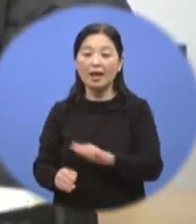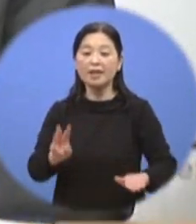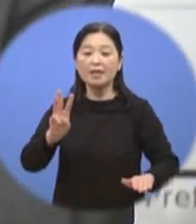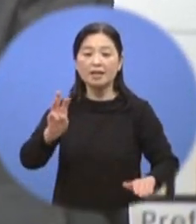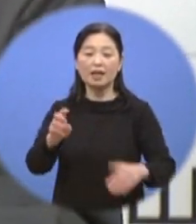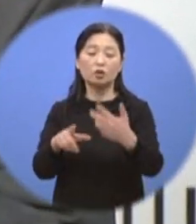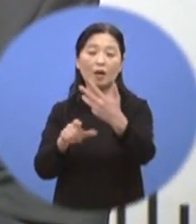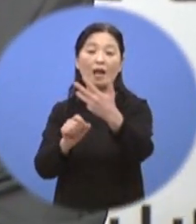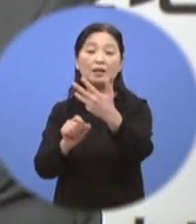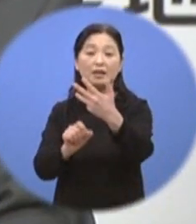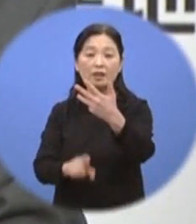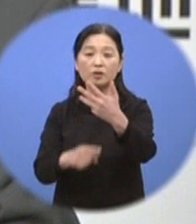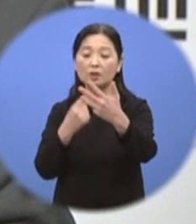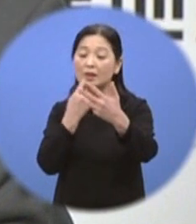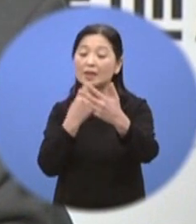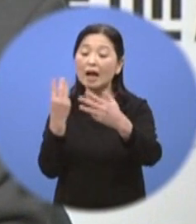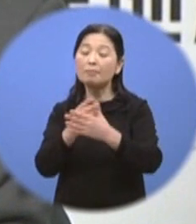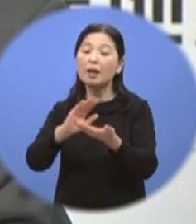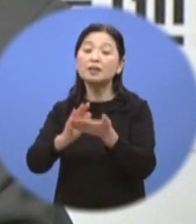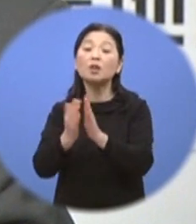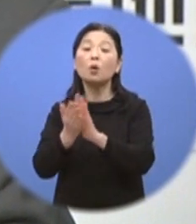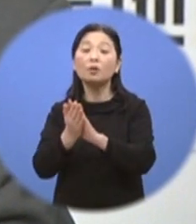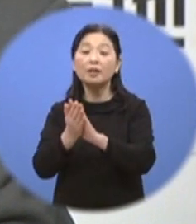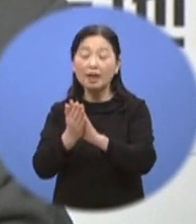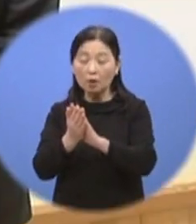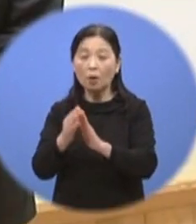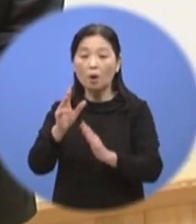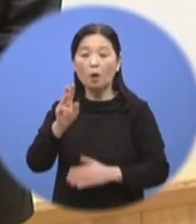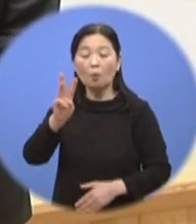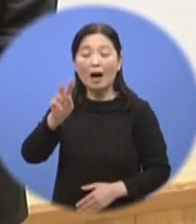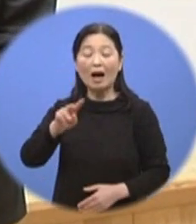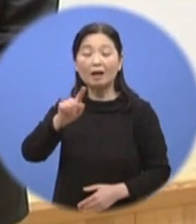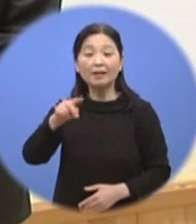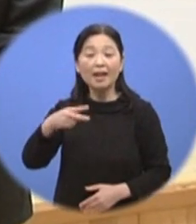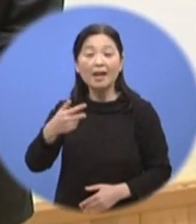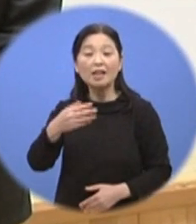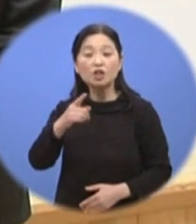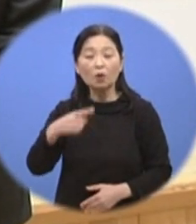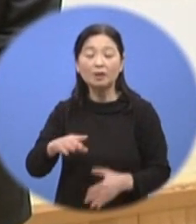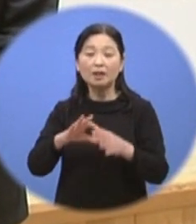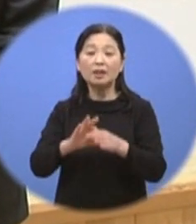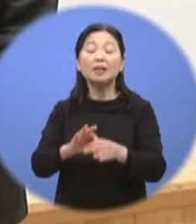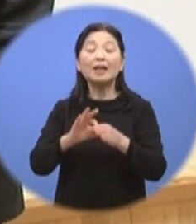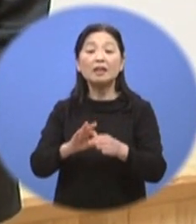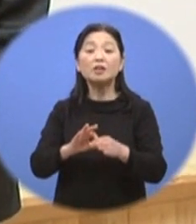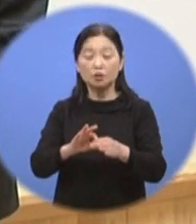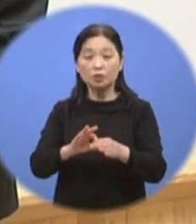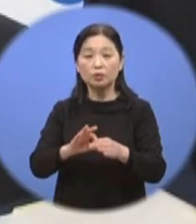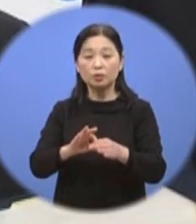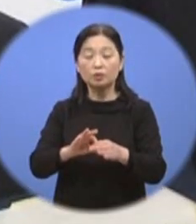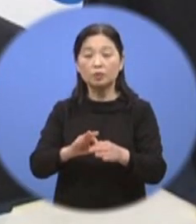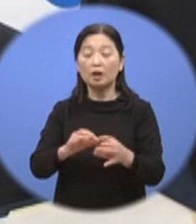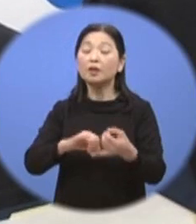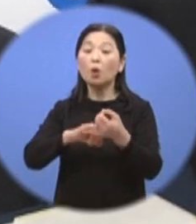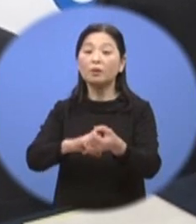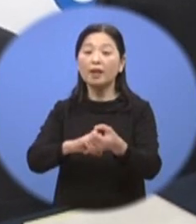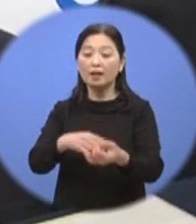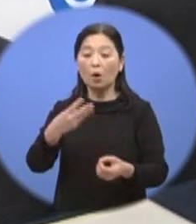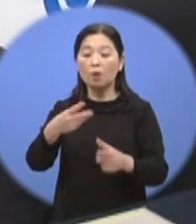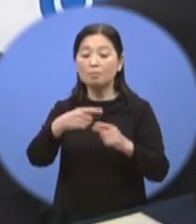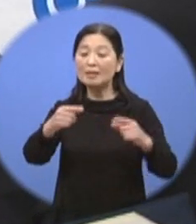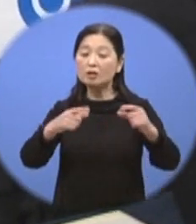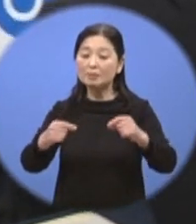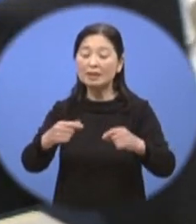に白浜町でのワーケーション事業参画に関する協定を三菱地所と結びました。